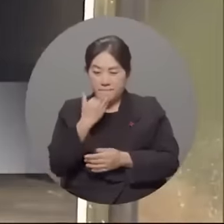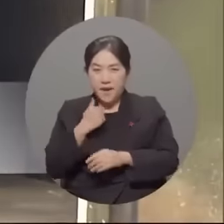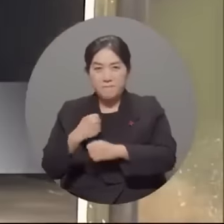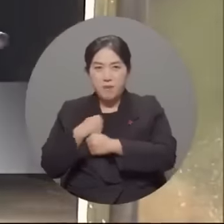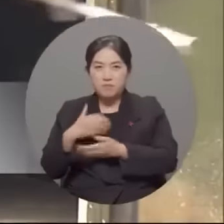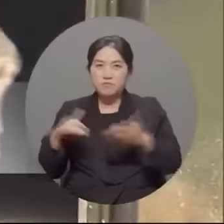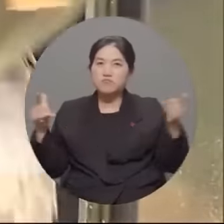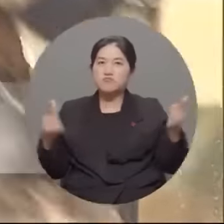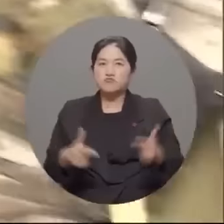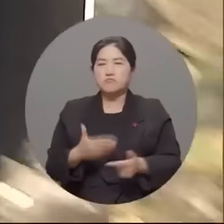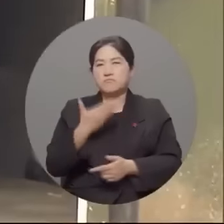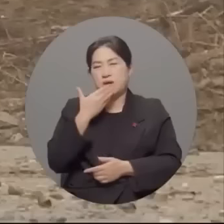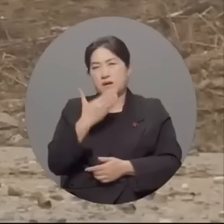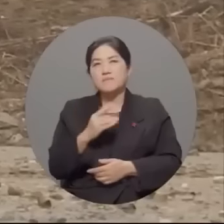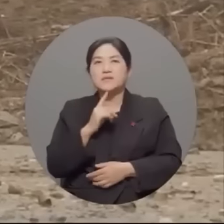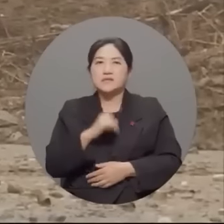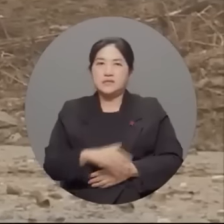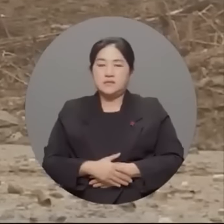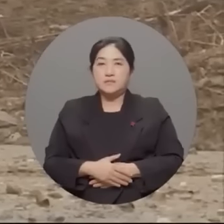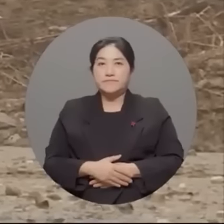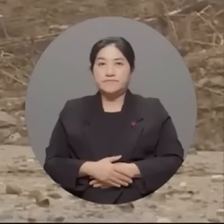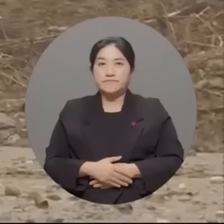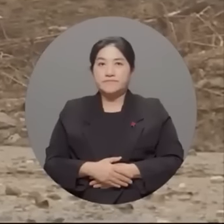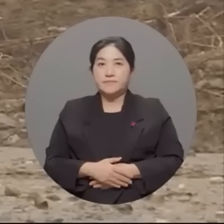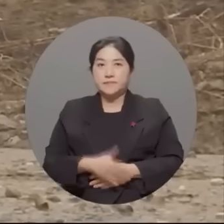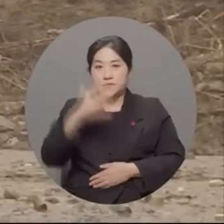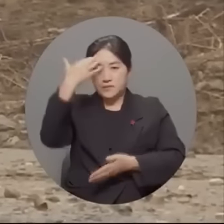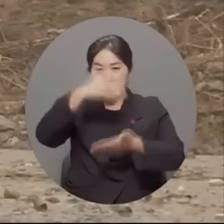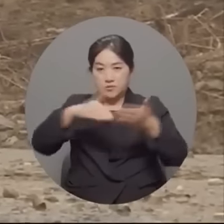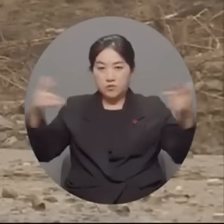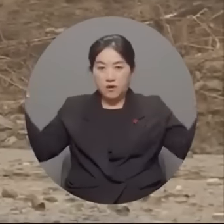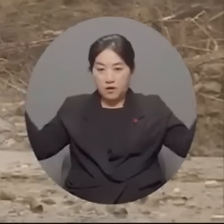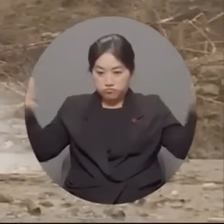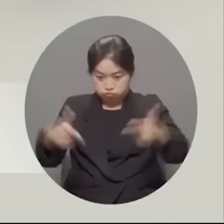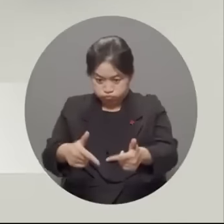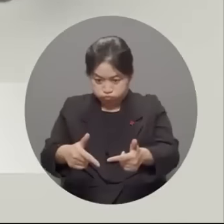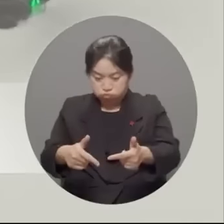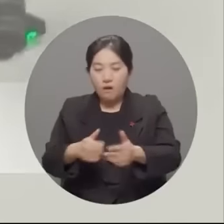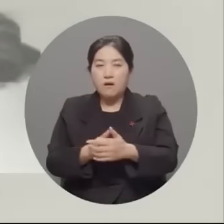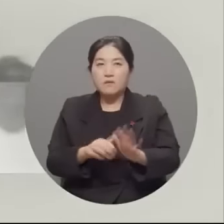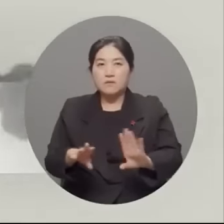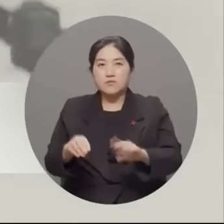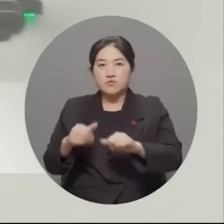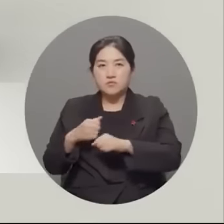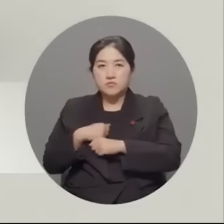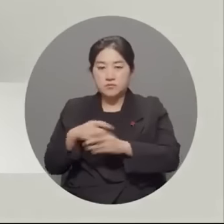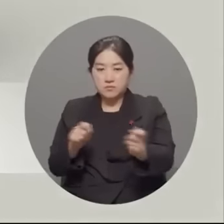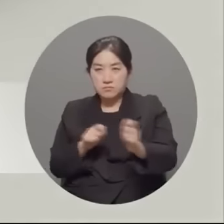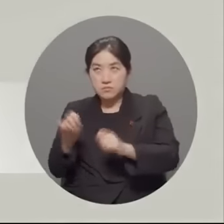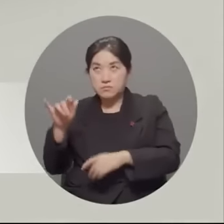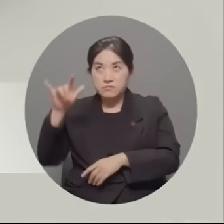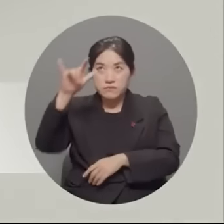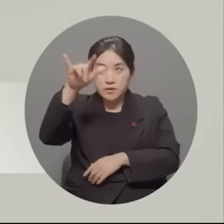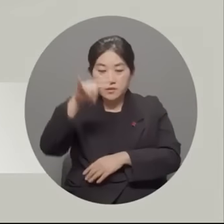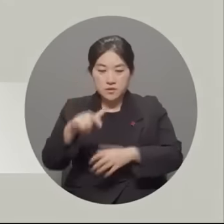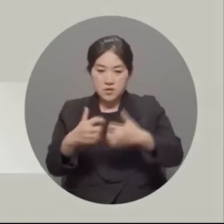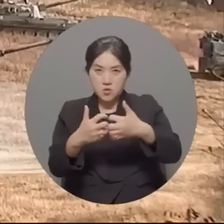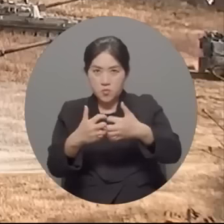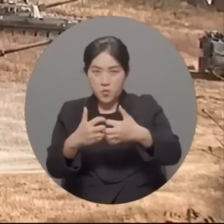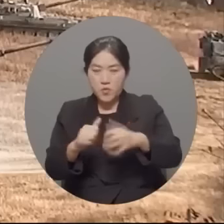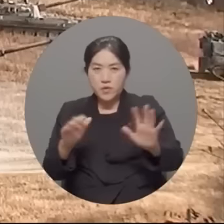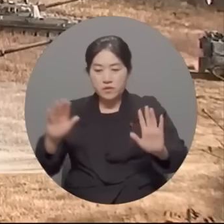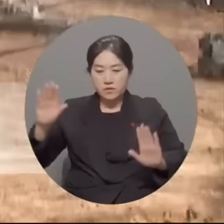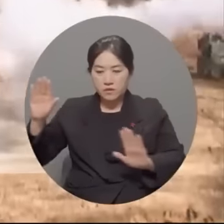감소가 불가피하다는 전망입니다. 인구 절벽 여파에 직면한 육군은 무인무기와 로봇, 인공지능 기술 등을